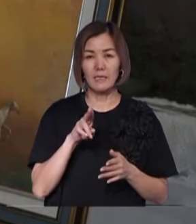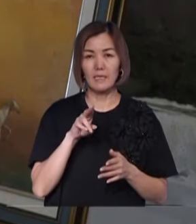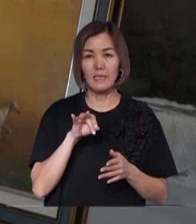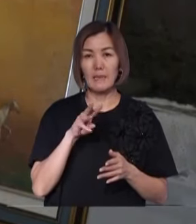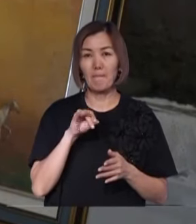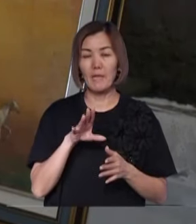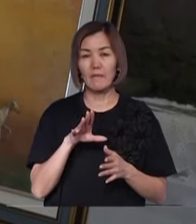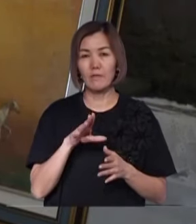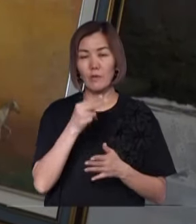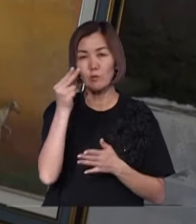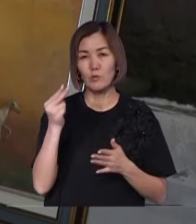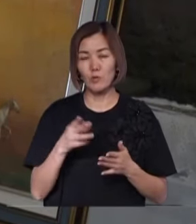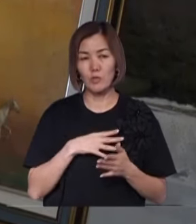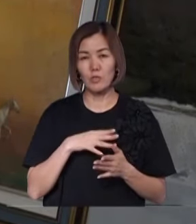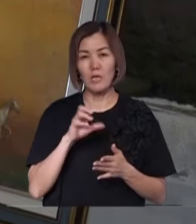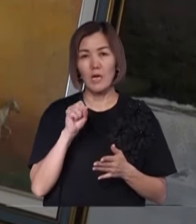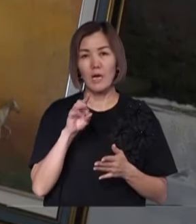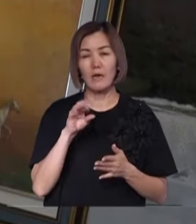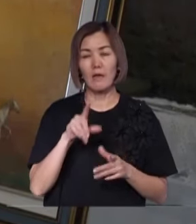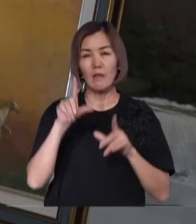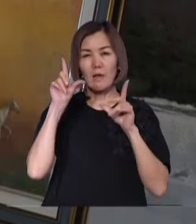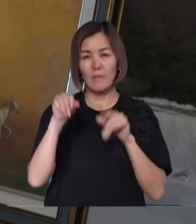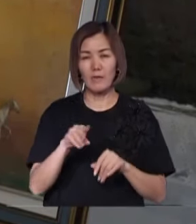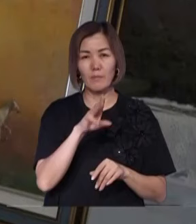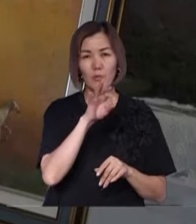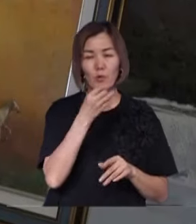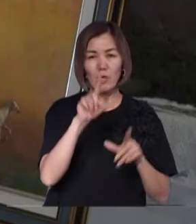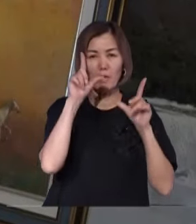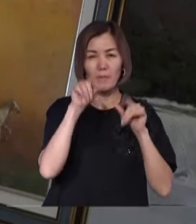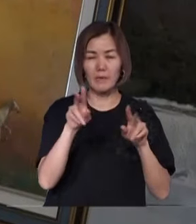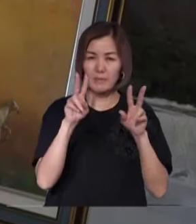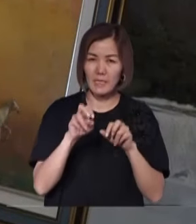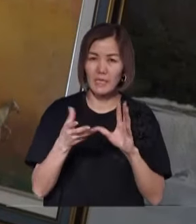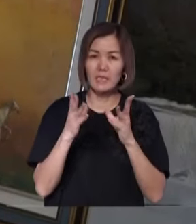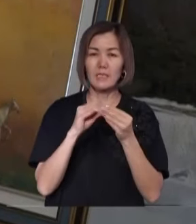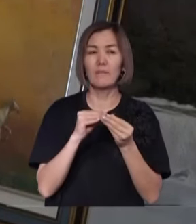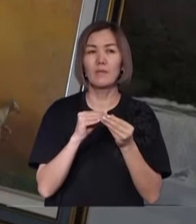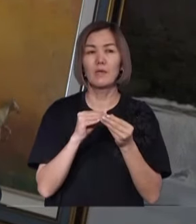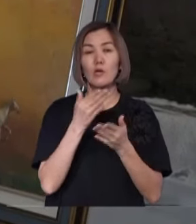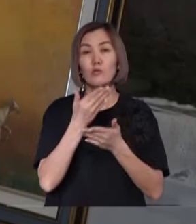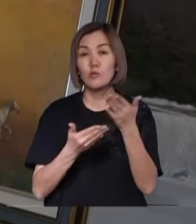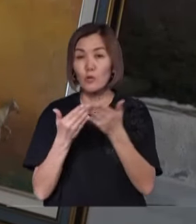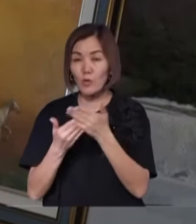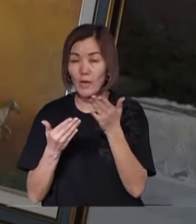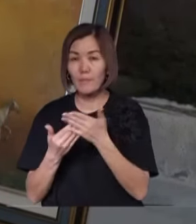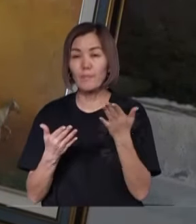портретін жасау үшін арқалыққа барып, Торғай жаққа барып, соларды көп зерттеп, содан кейін көп адамдарын сұрап,